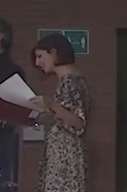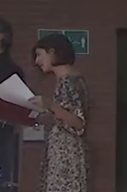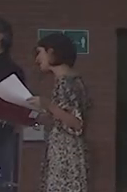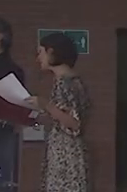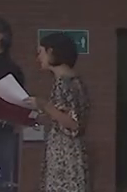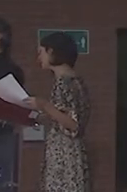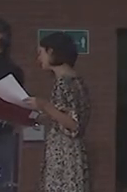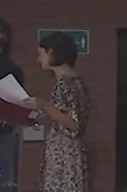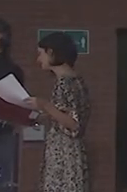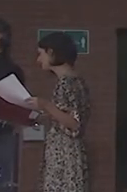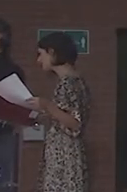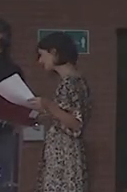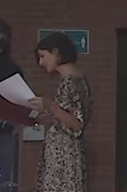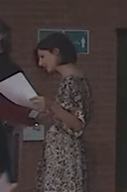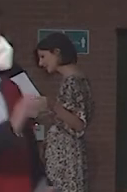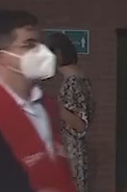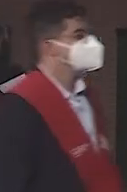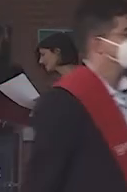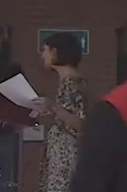Lorena Cepero Leiva.